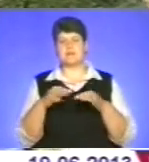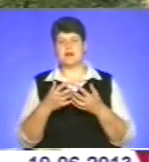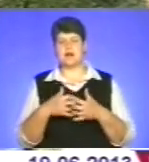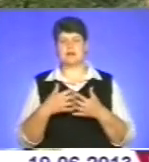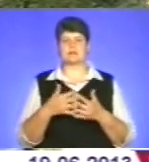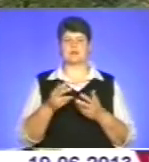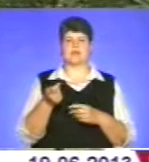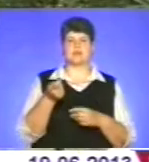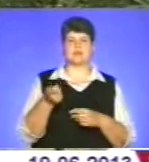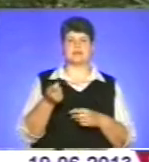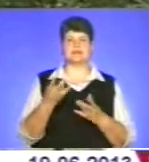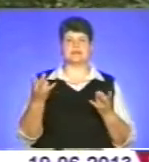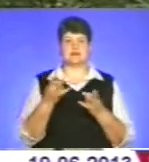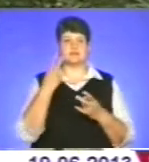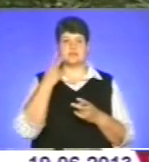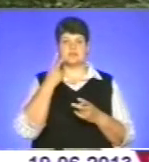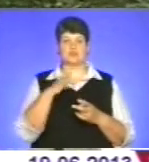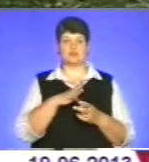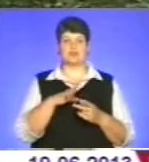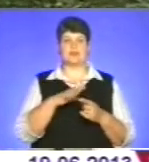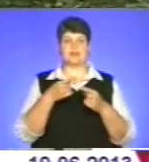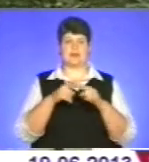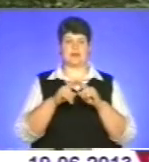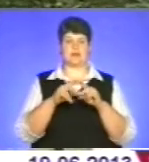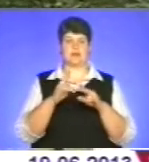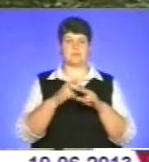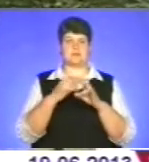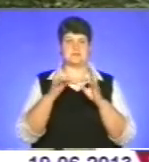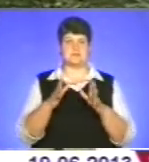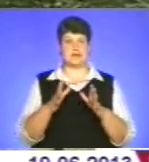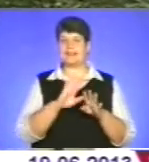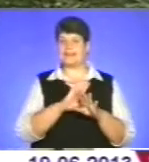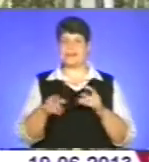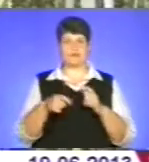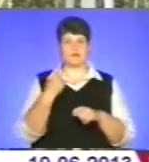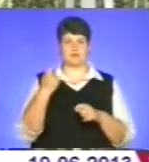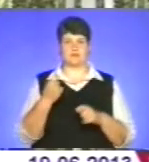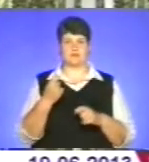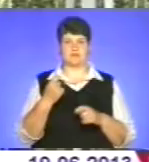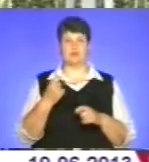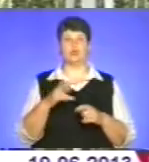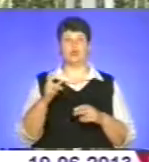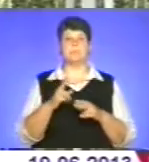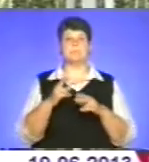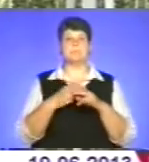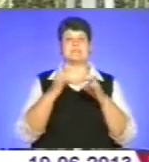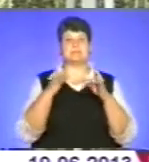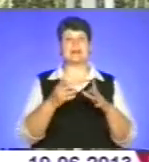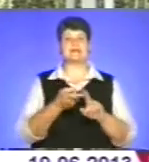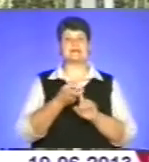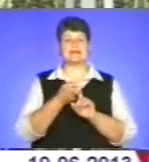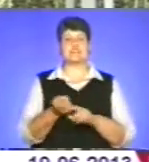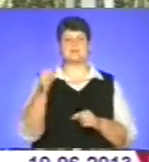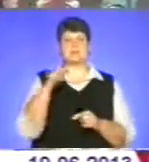Треба завжди дотримуватись правил техніки безпеки, не нарушувати її. Отож, безпека залежить і від тих,